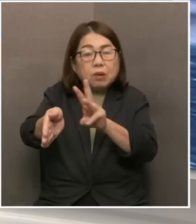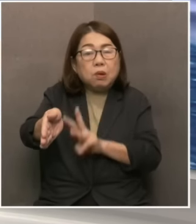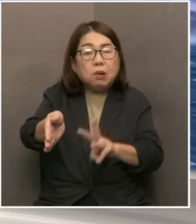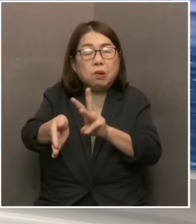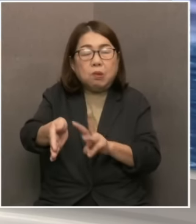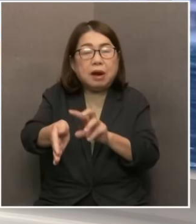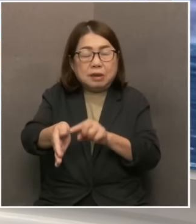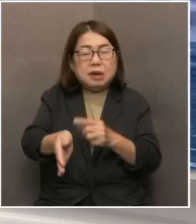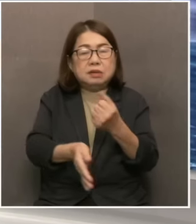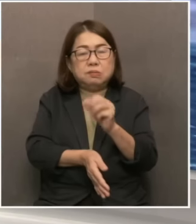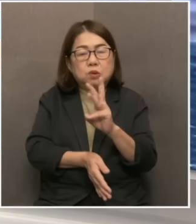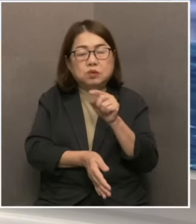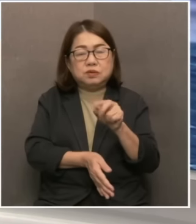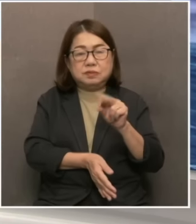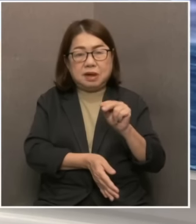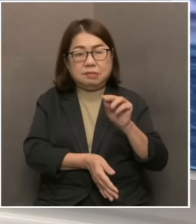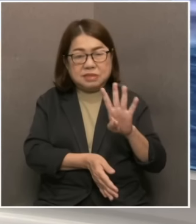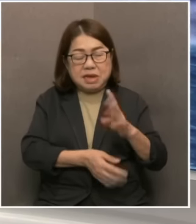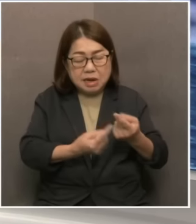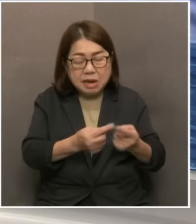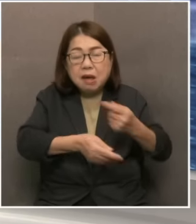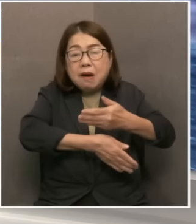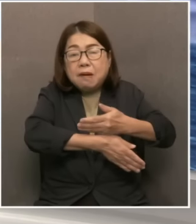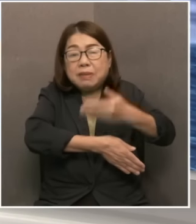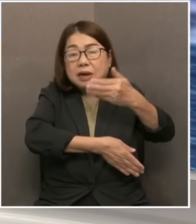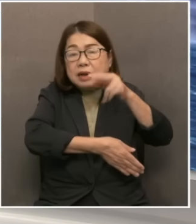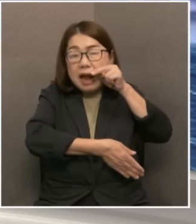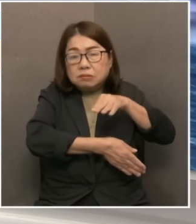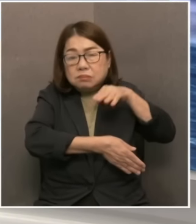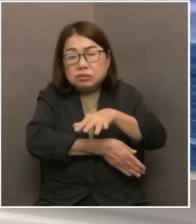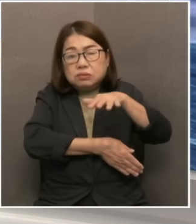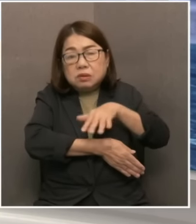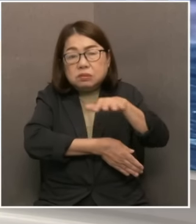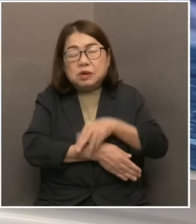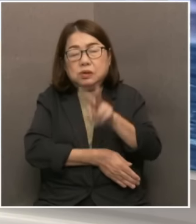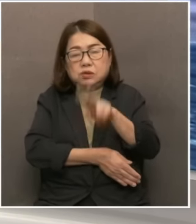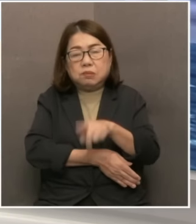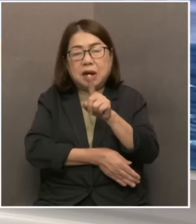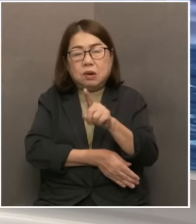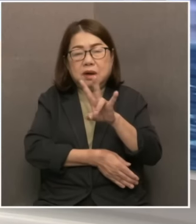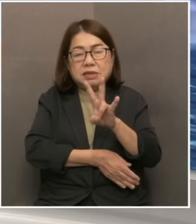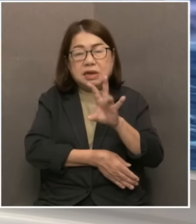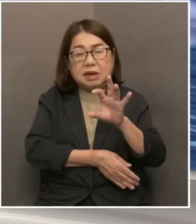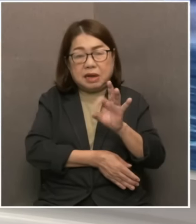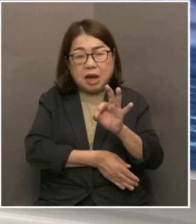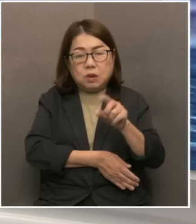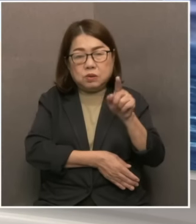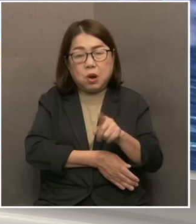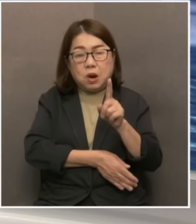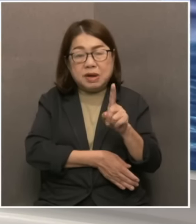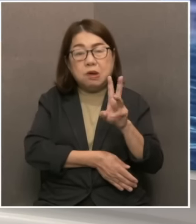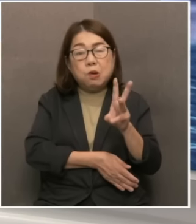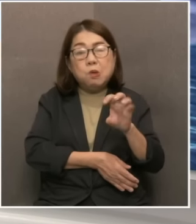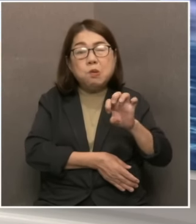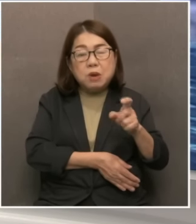16.34เมตค่ะและการระบายน้ำอยู่ที่ 2,179ลูกบาทเมตต่อวินาทีก็ถือว่า